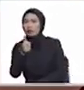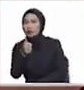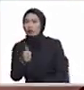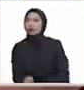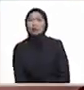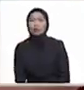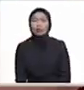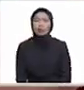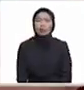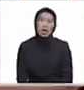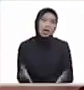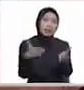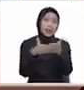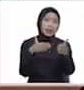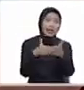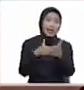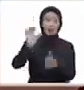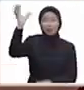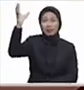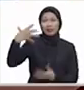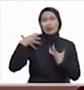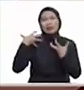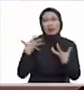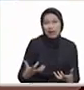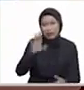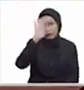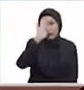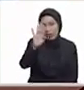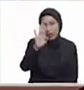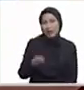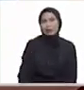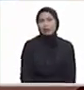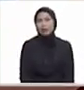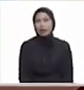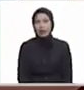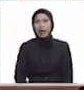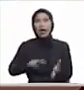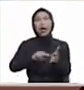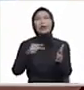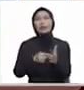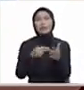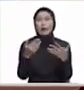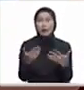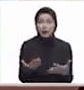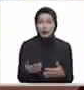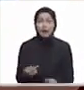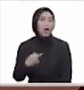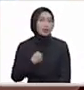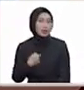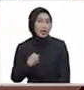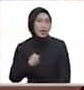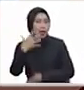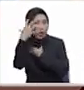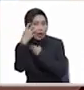depan tantangan Banten makin berat. Maka oleh sebab itu saudara-saudara sekalian, saya